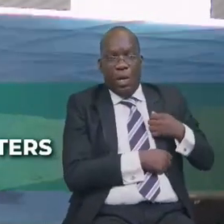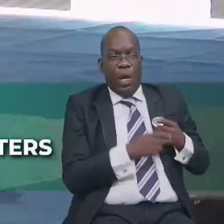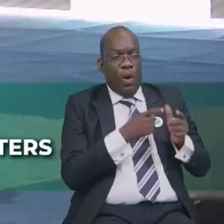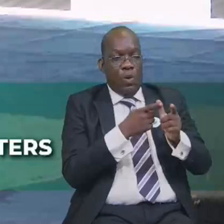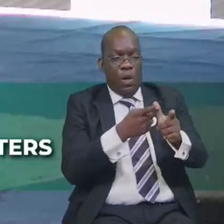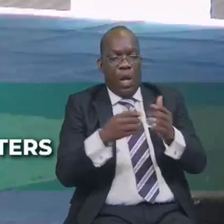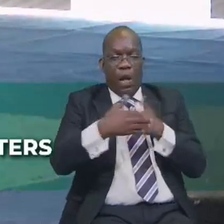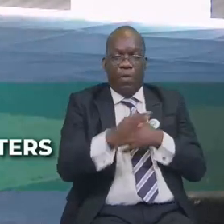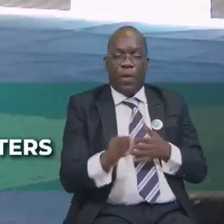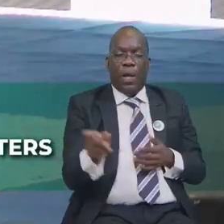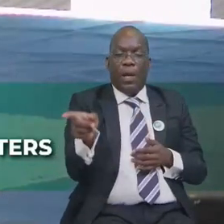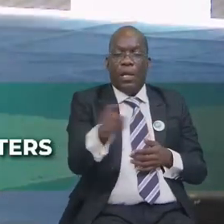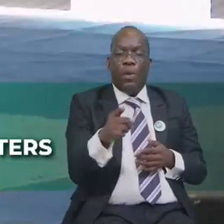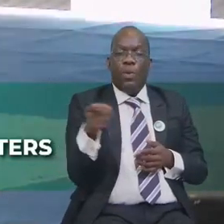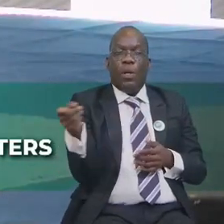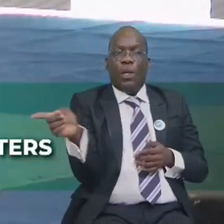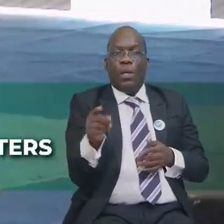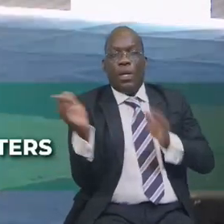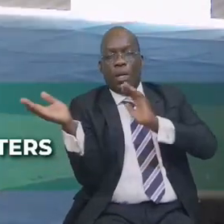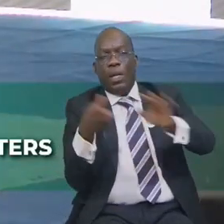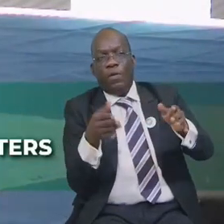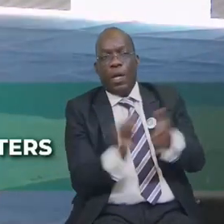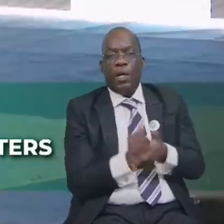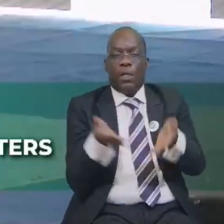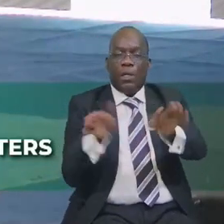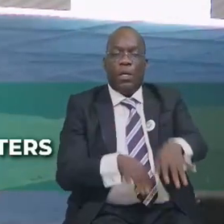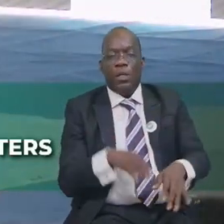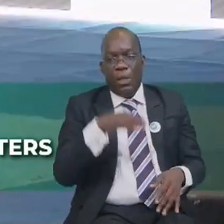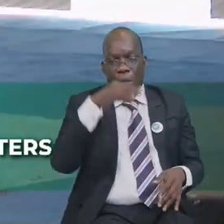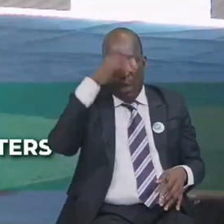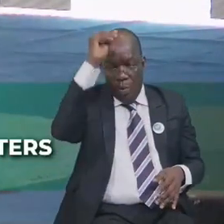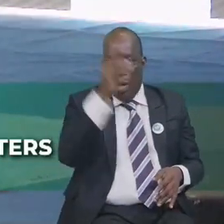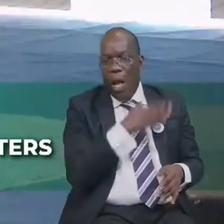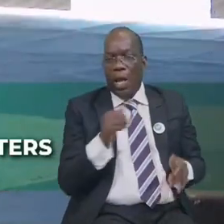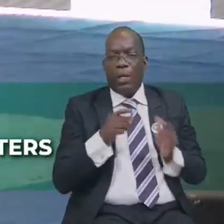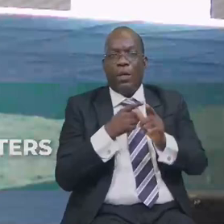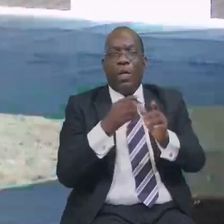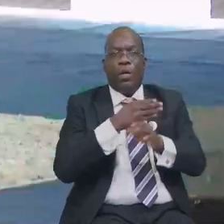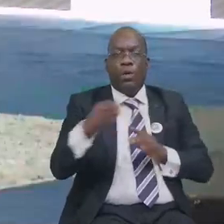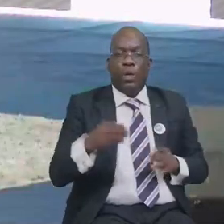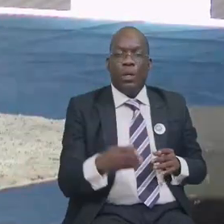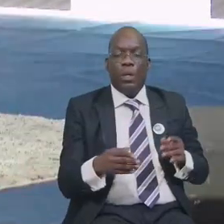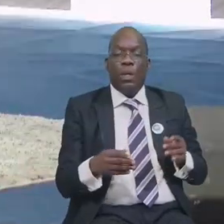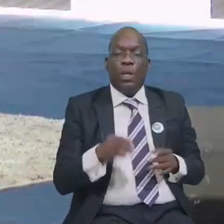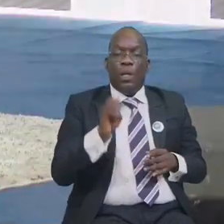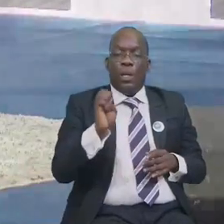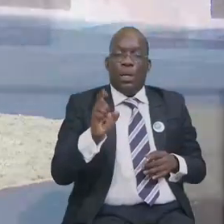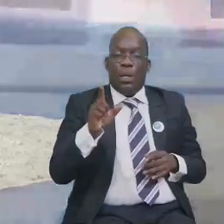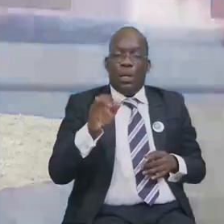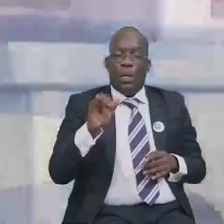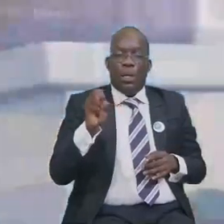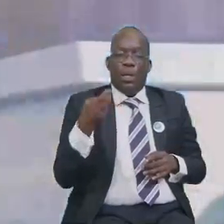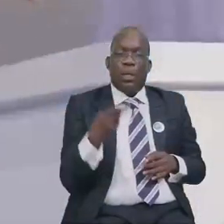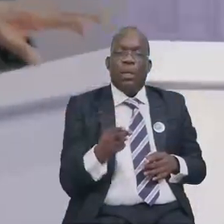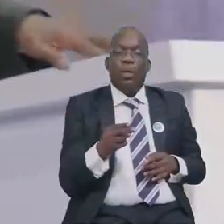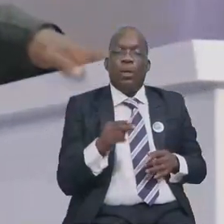ont jeté le cadavre pour fuir. Même si Élisée